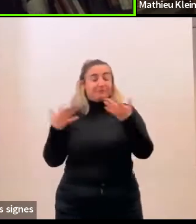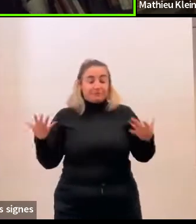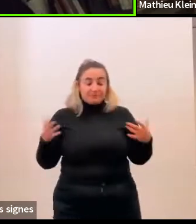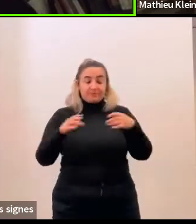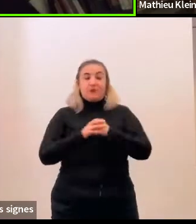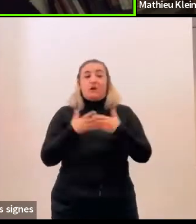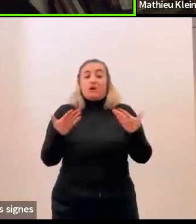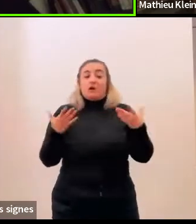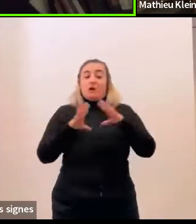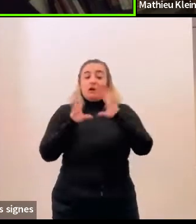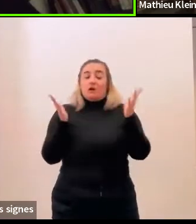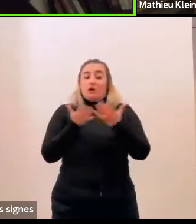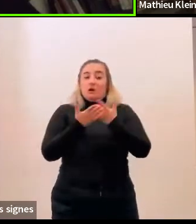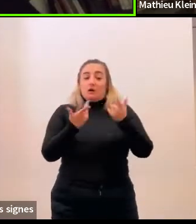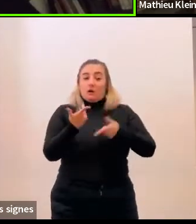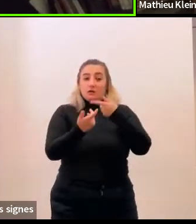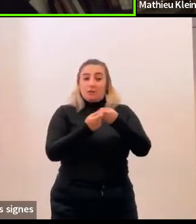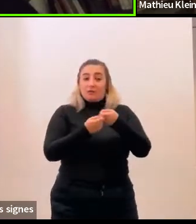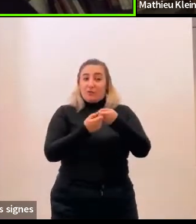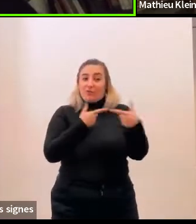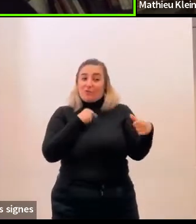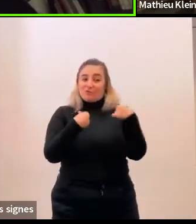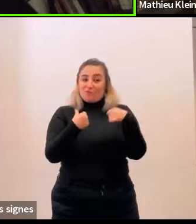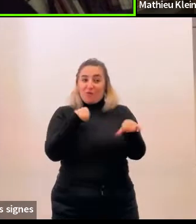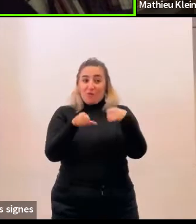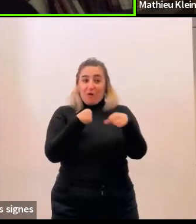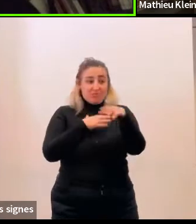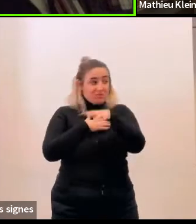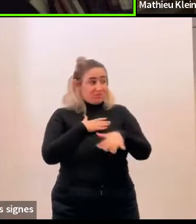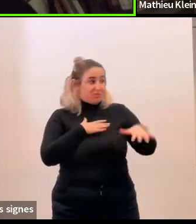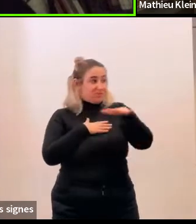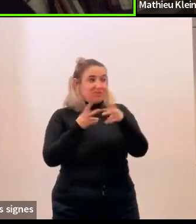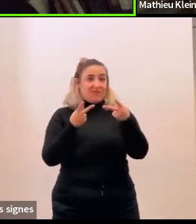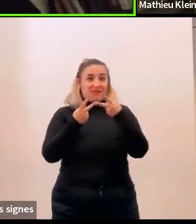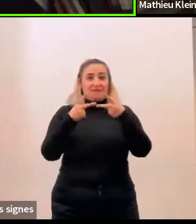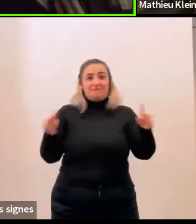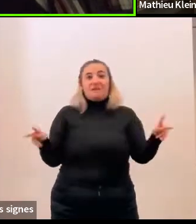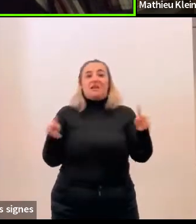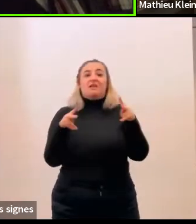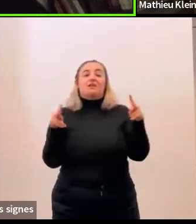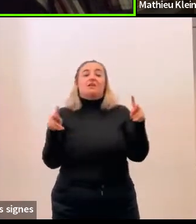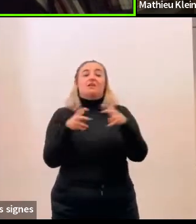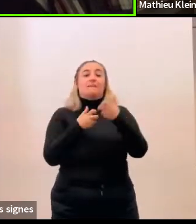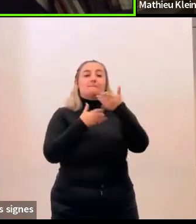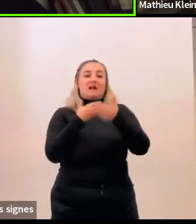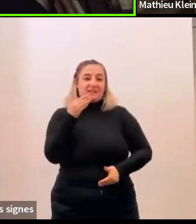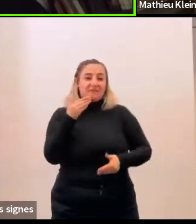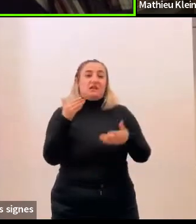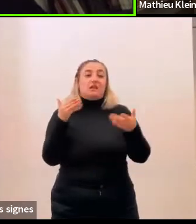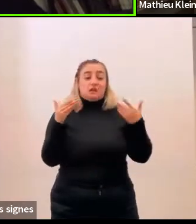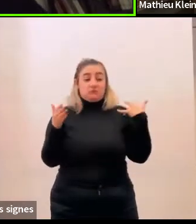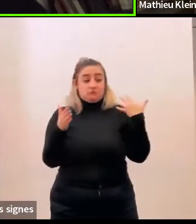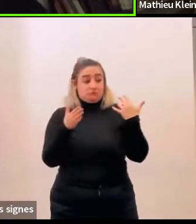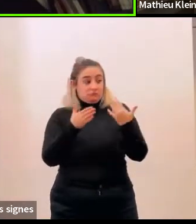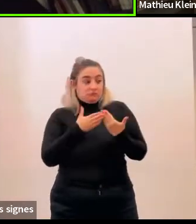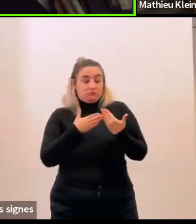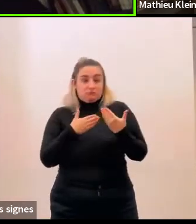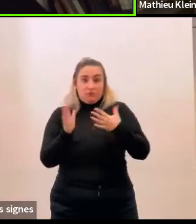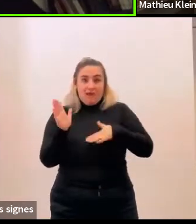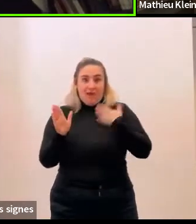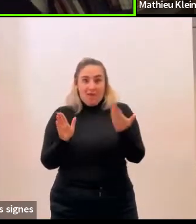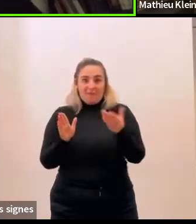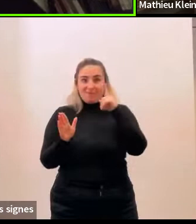adaptation contemporaine a beaucoup plu à la ville de Malzéville, qui nous a sollicité